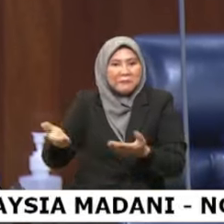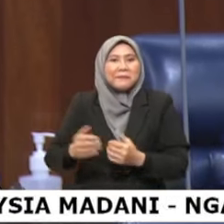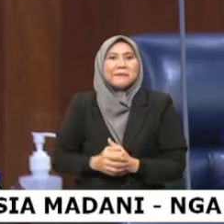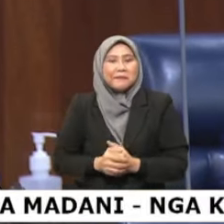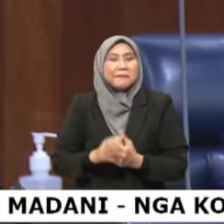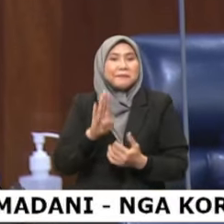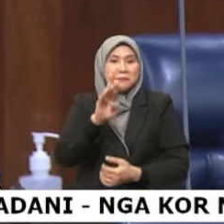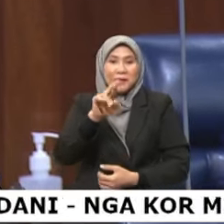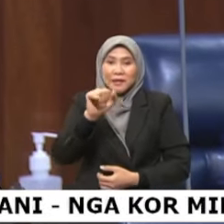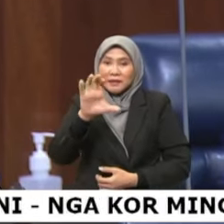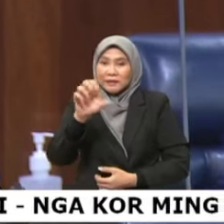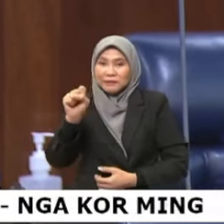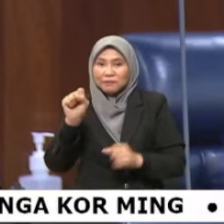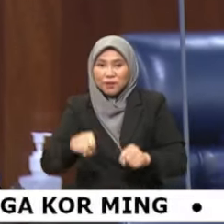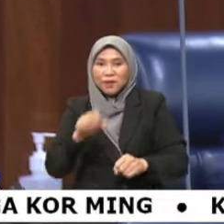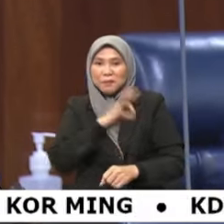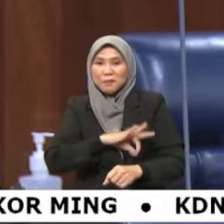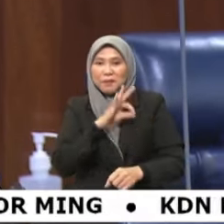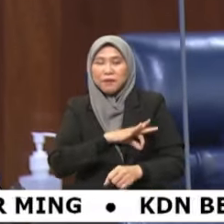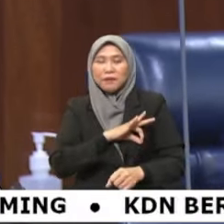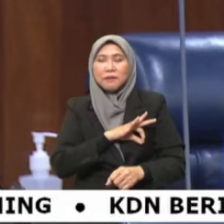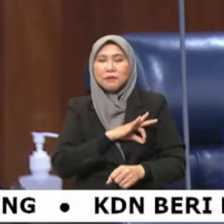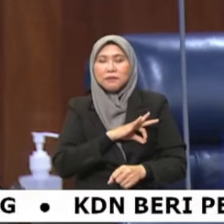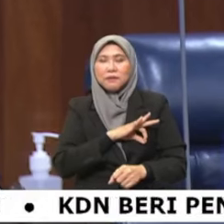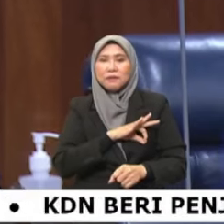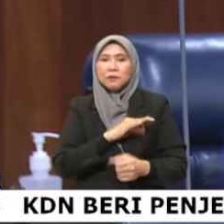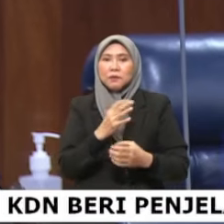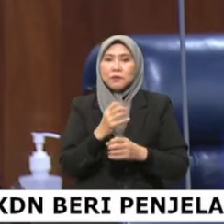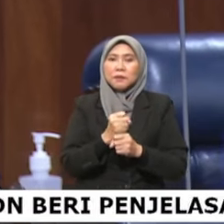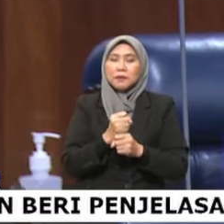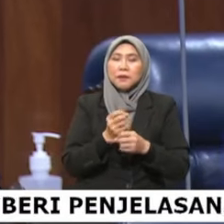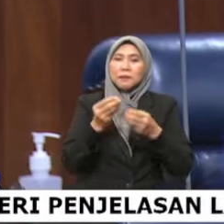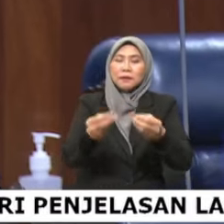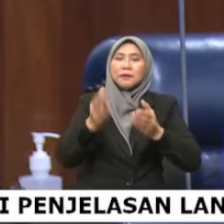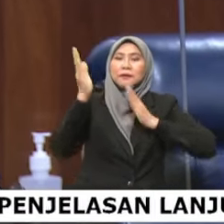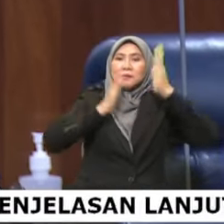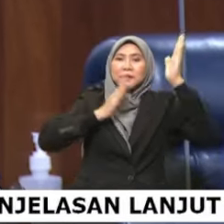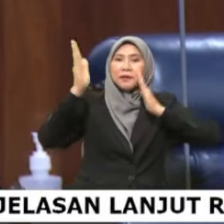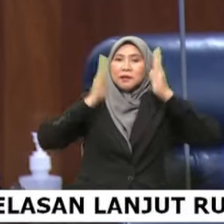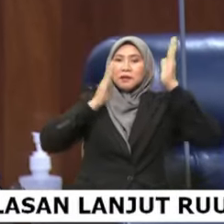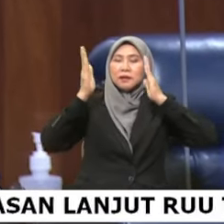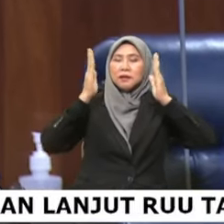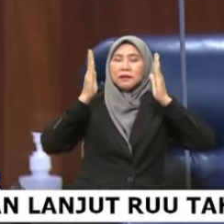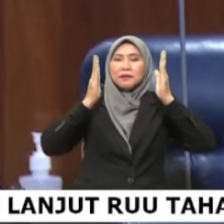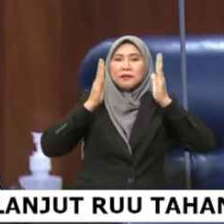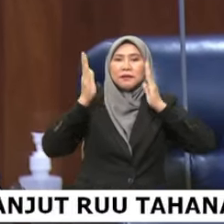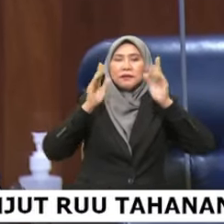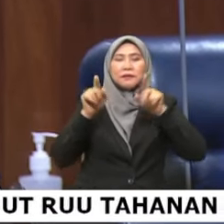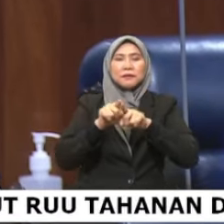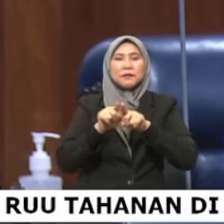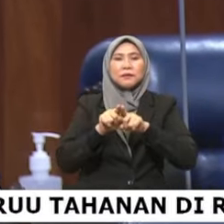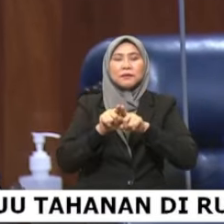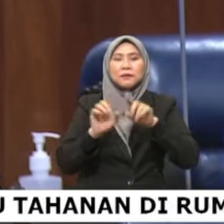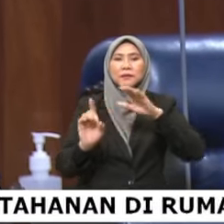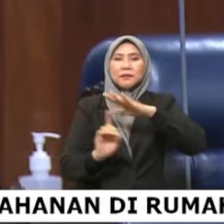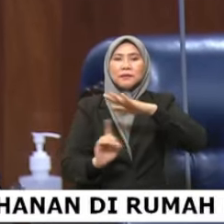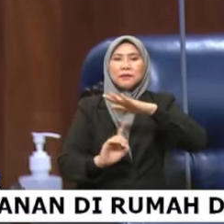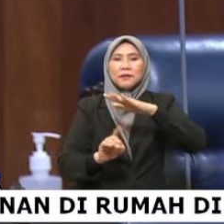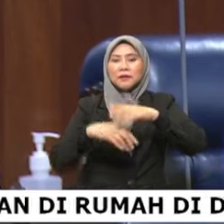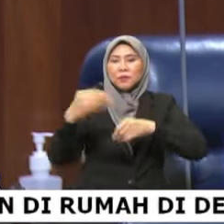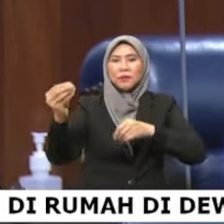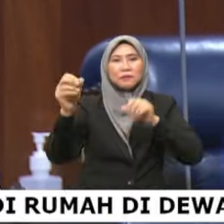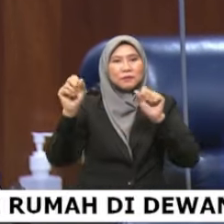dapat dimanfaatkan untuk memberi Malaysia lebih autonomi dalam dasar luar